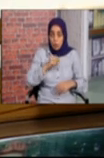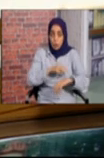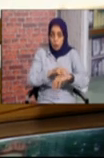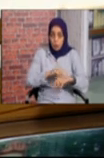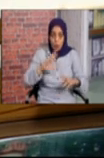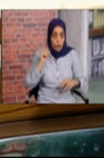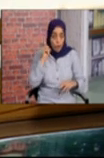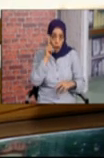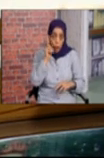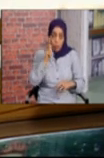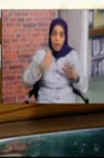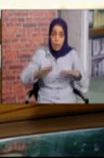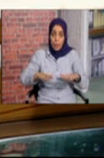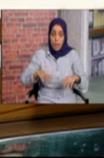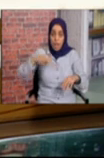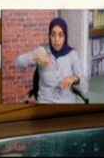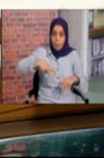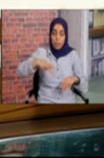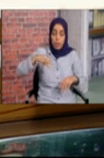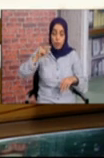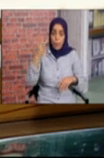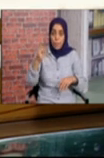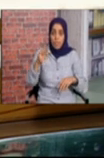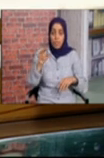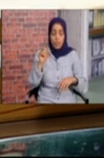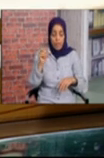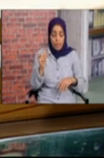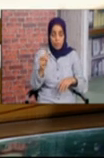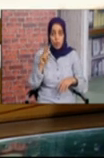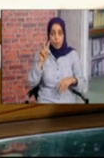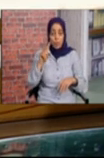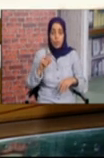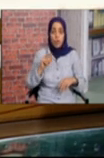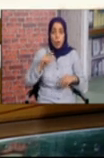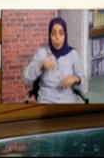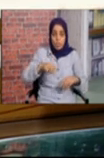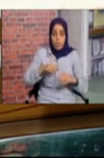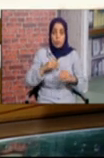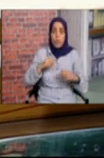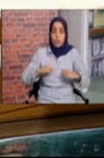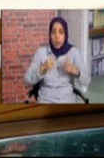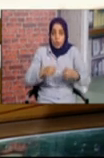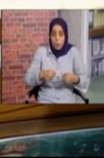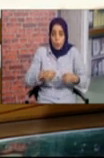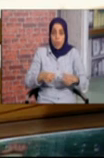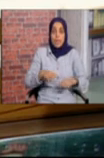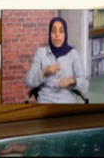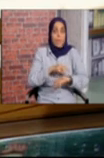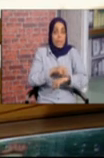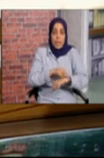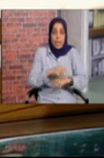وفق الخبر اللي موجود معانا 8275 موظف بالجهاز الإداري للدولة تقدموا بالفعل للعلاج،